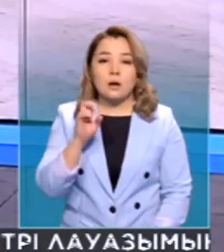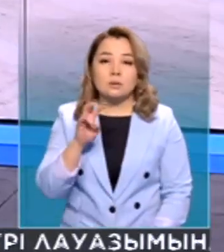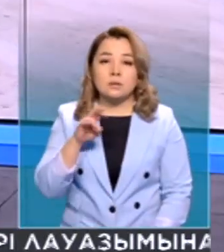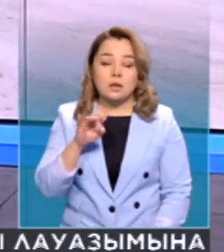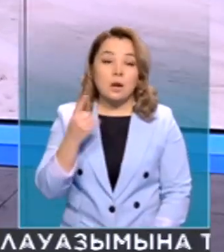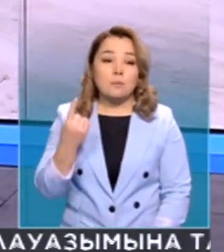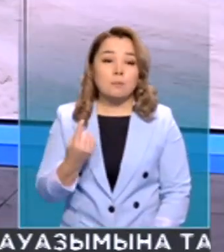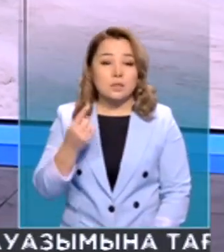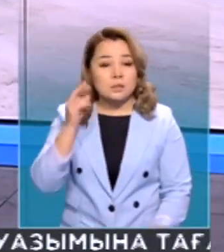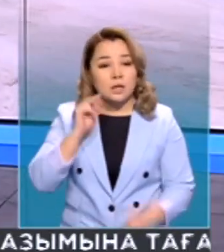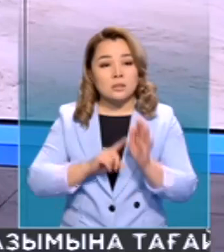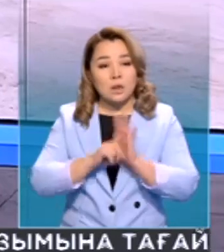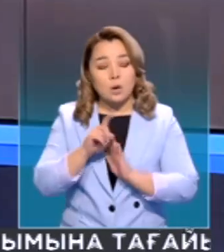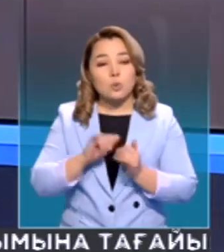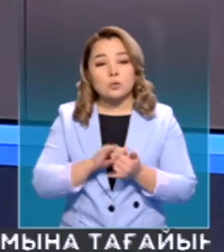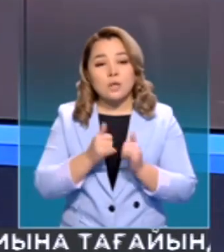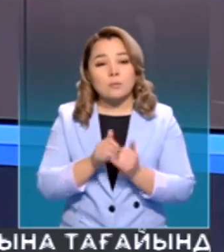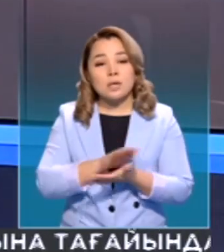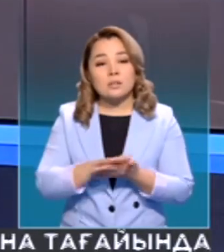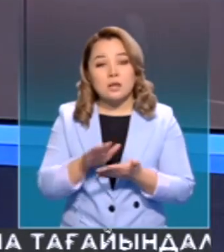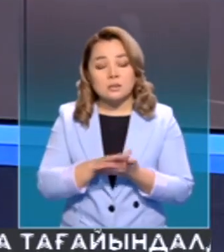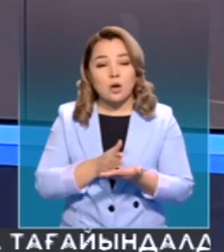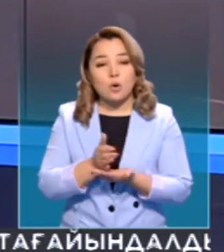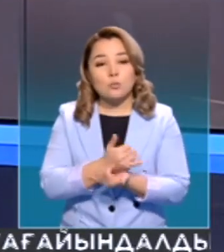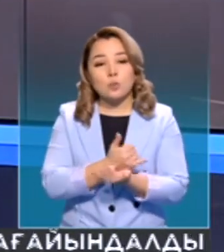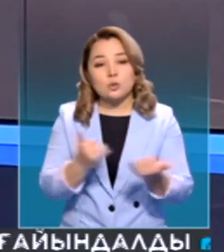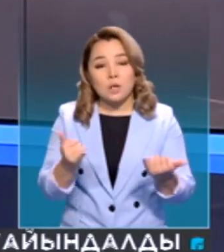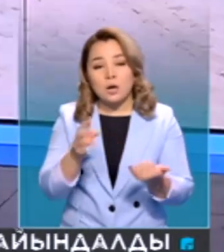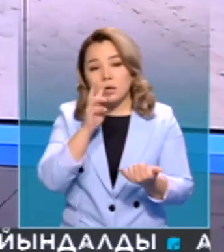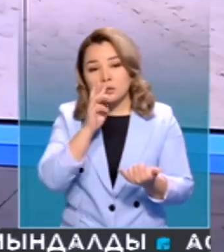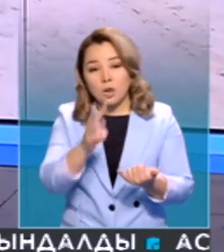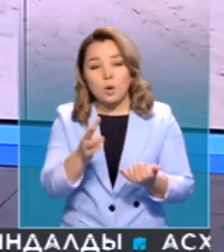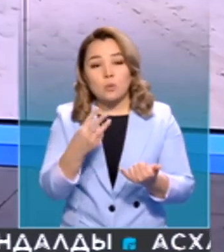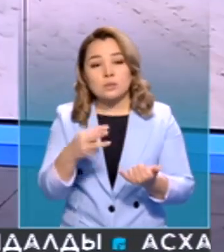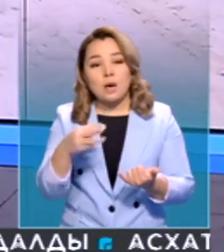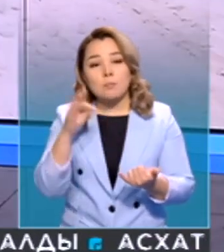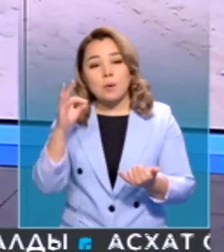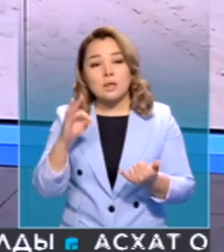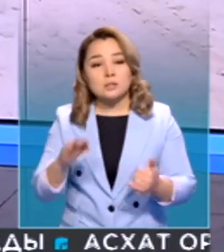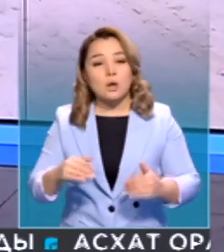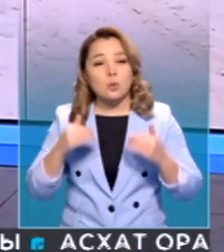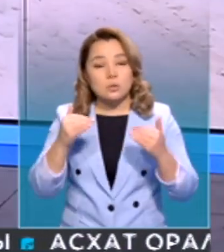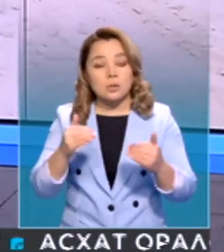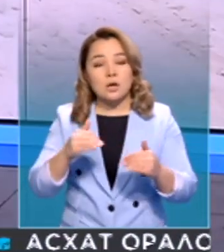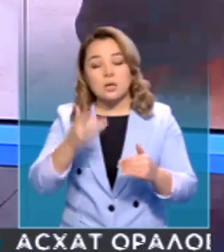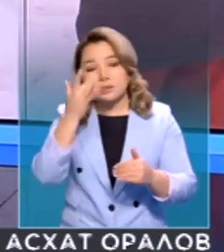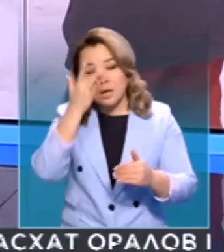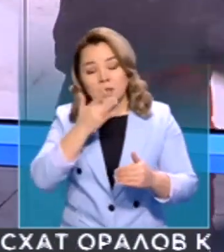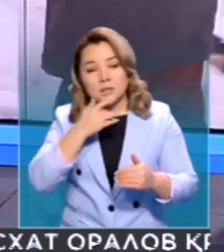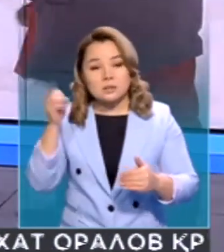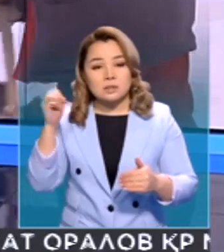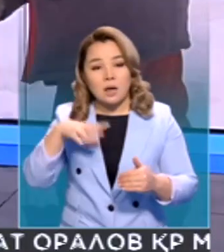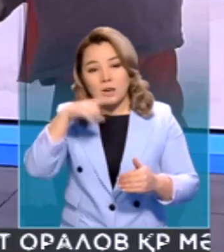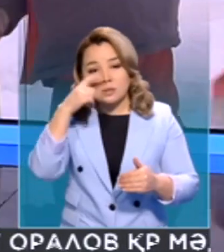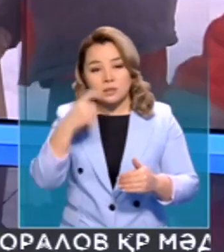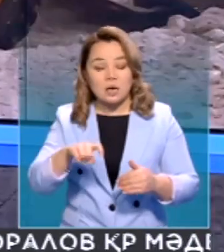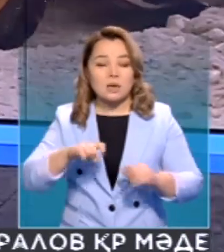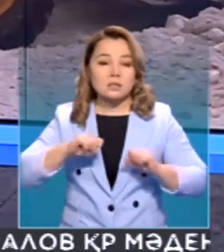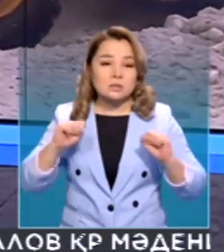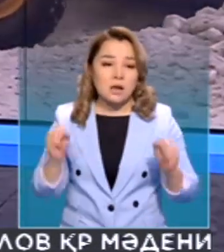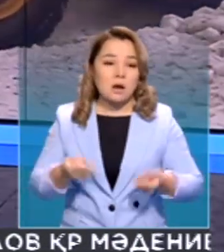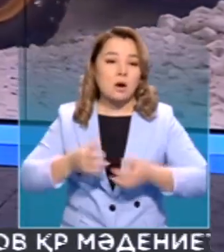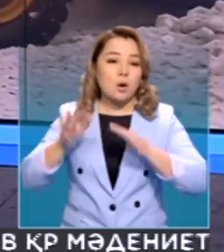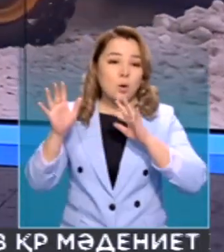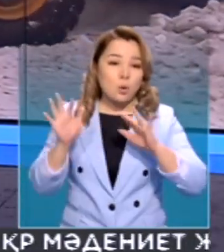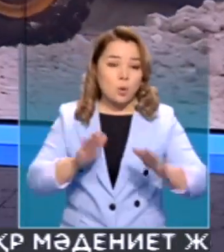Қаңтардың бірінен бастап Өскемен тазалық коммуналдық мекемесі жұмысшыларының жалақысы 30% өсті. Жаздың аптап ыстығы мен қыстың қары мен